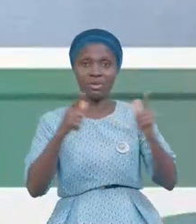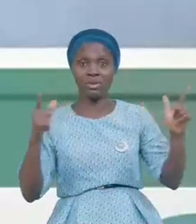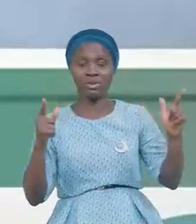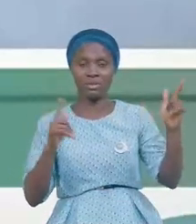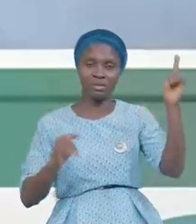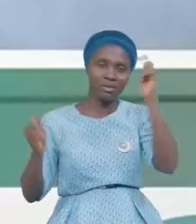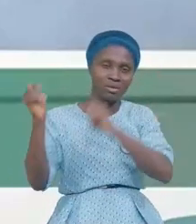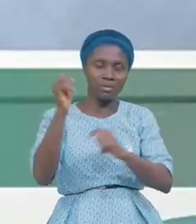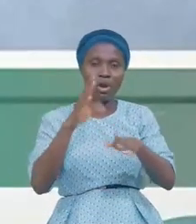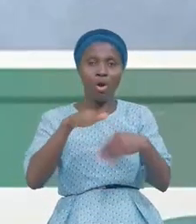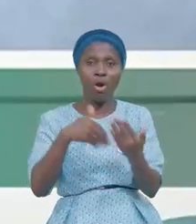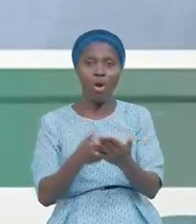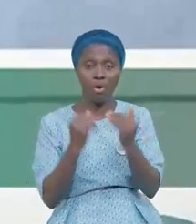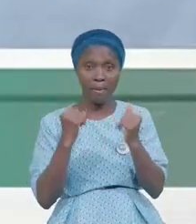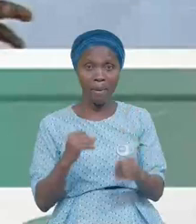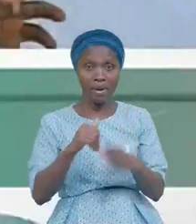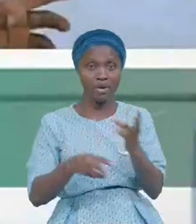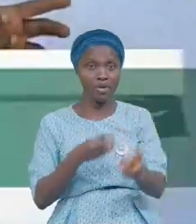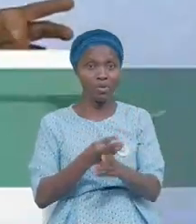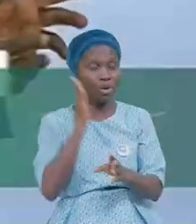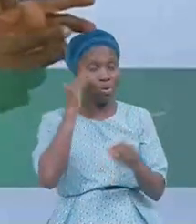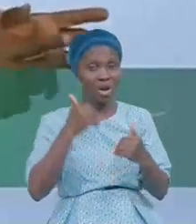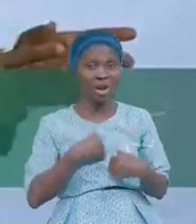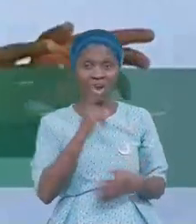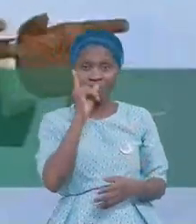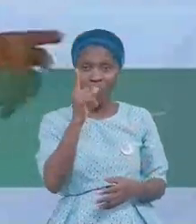auront une même pensée.